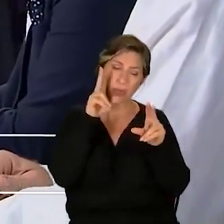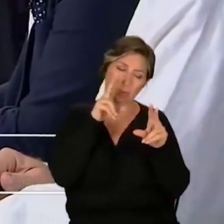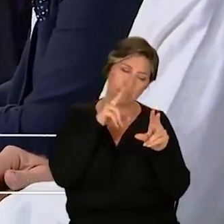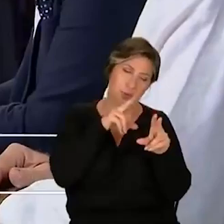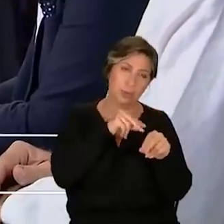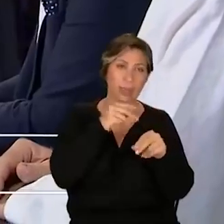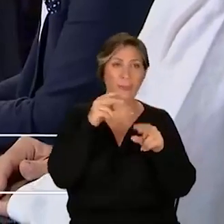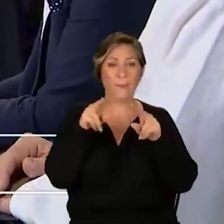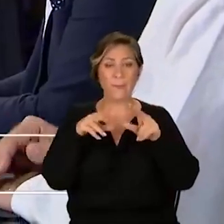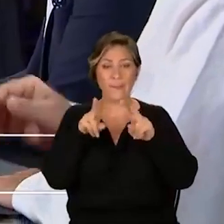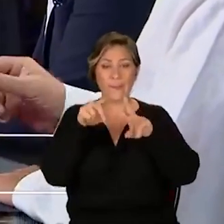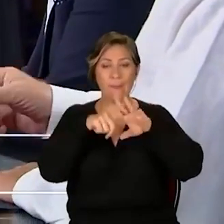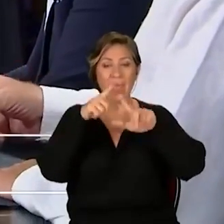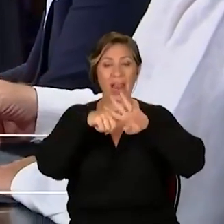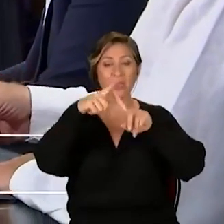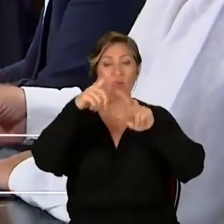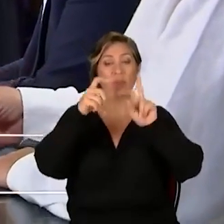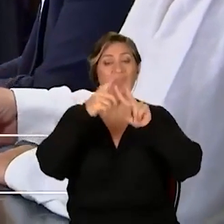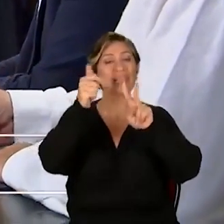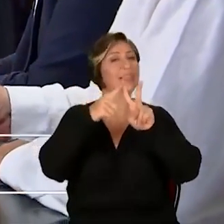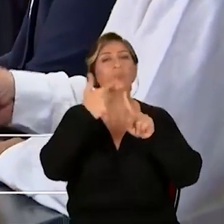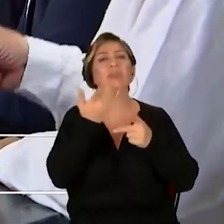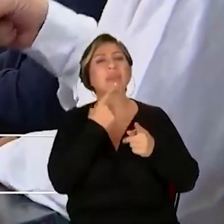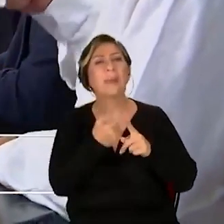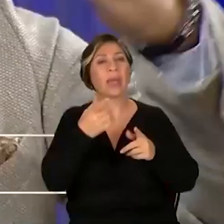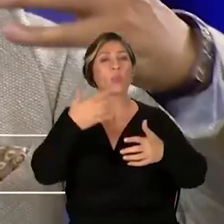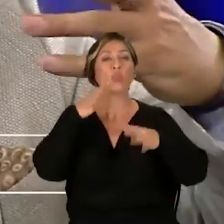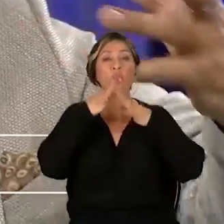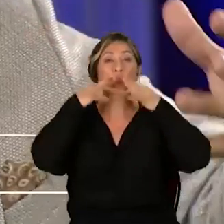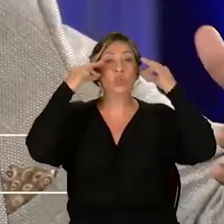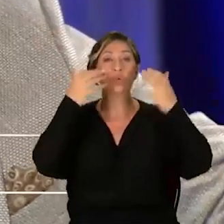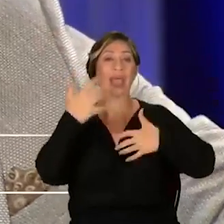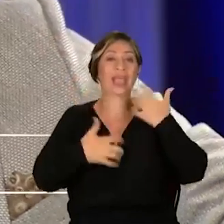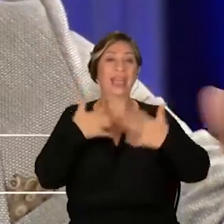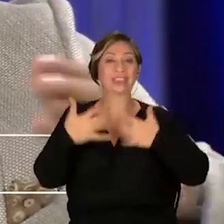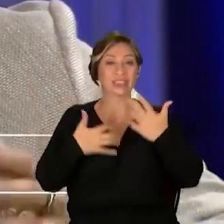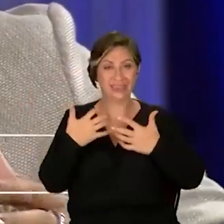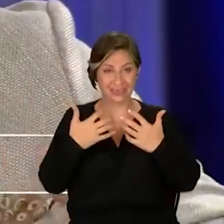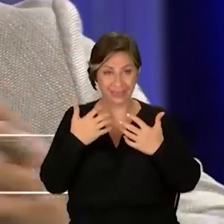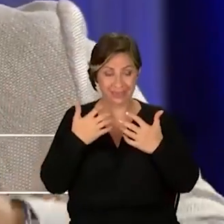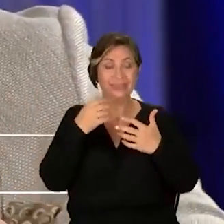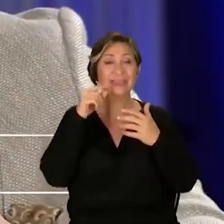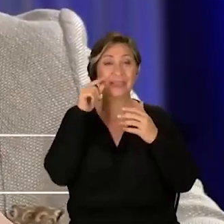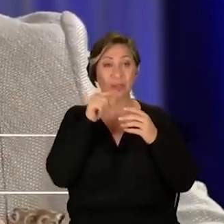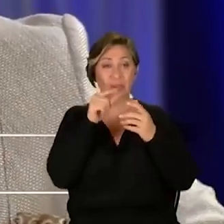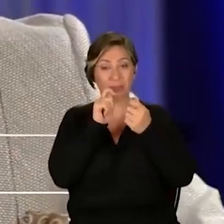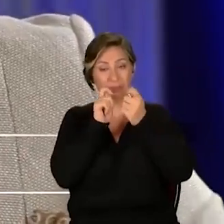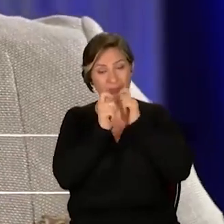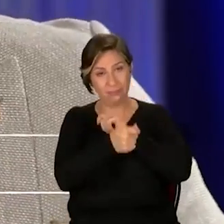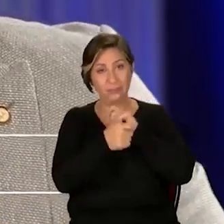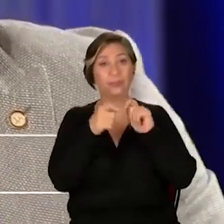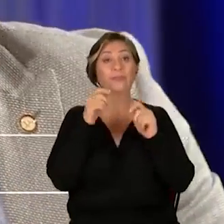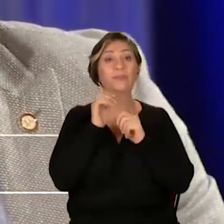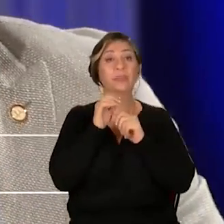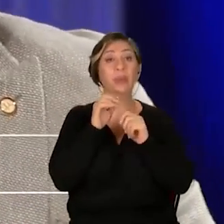zaman melatonin salgılanıyor. Şimdi melatonin yani normalde triptofandan gelir. Yani triptofan aynen. Yıkılır, melatonin ve serotonine sonra dönüşür. Serotonin.